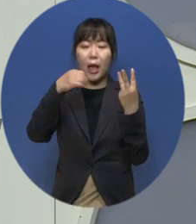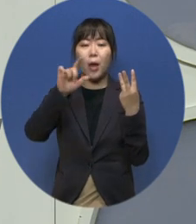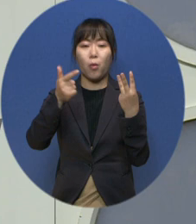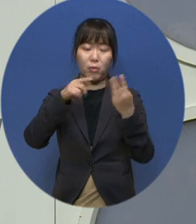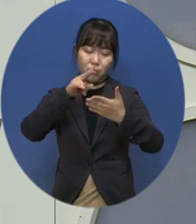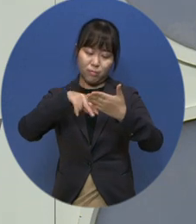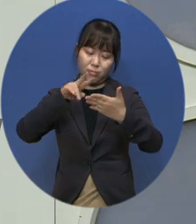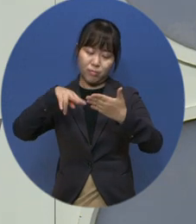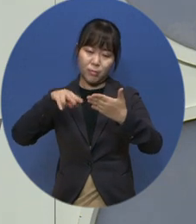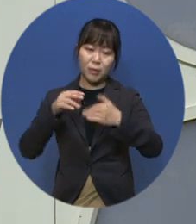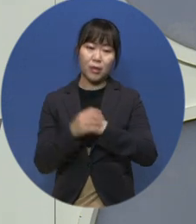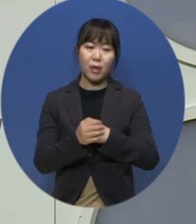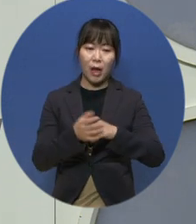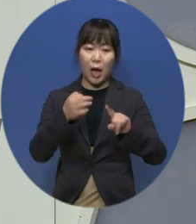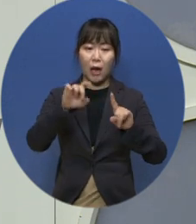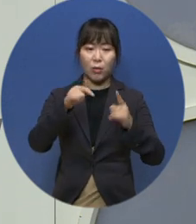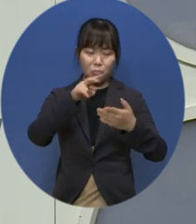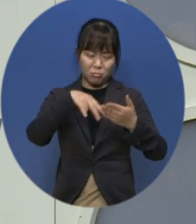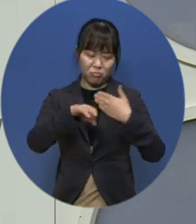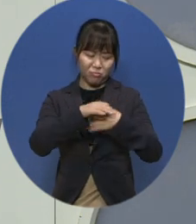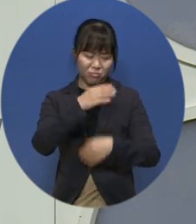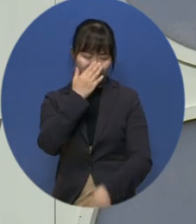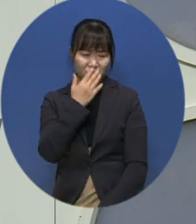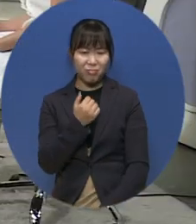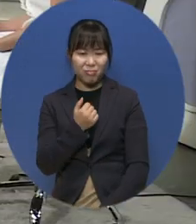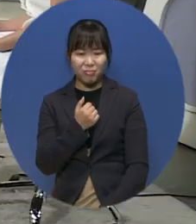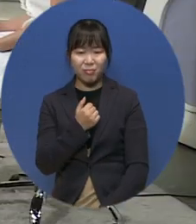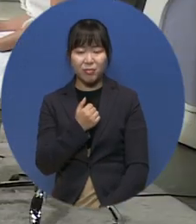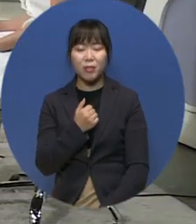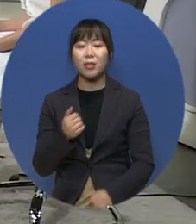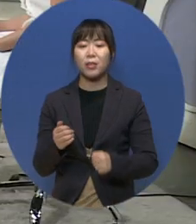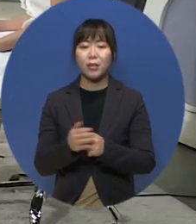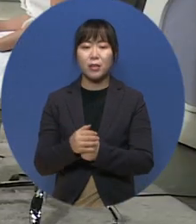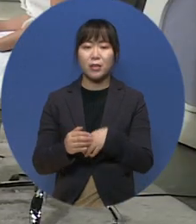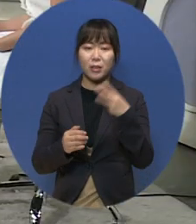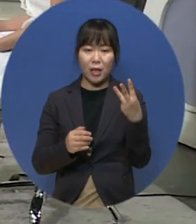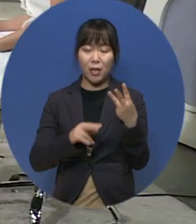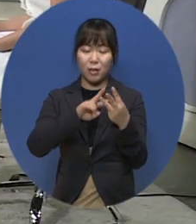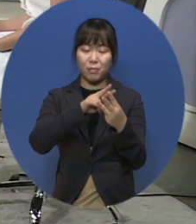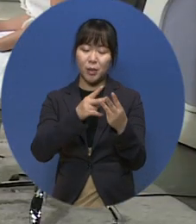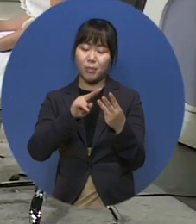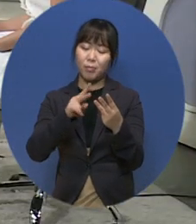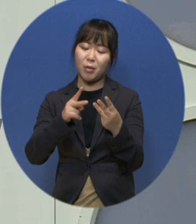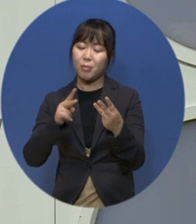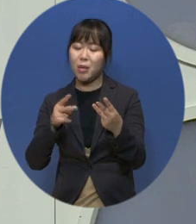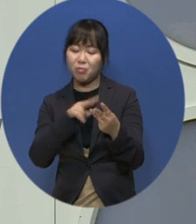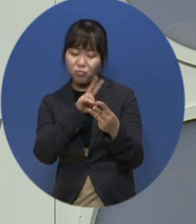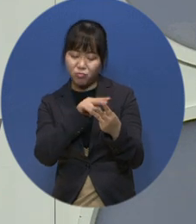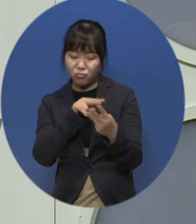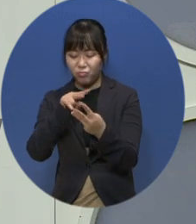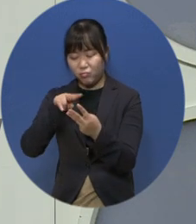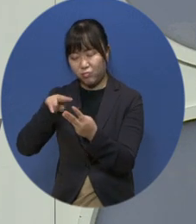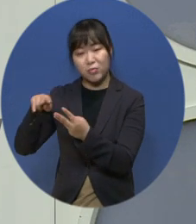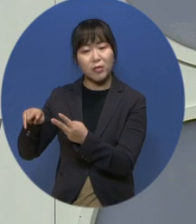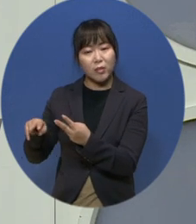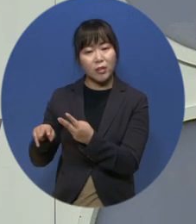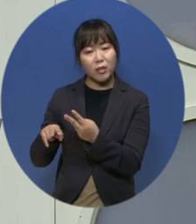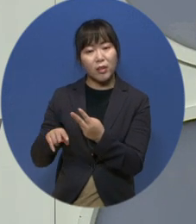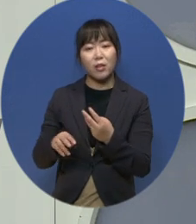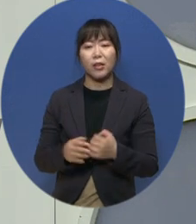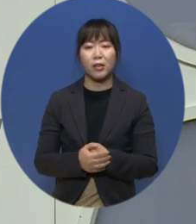읽습니다. 한 권을 읽으면 왜 지루하잖아요. 그러니까 세 권을 번갈아 가면서 읽는 거죠. 그런 식으로 계속